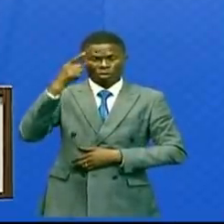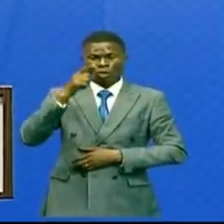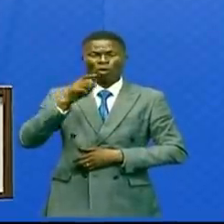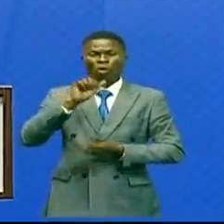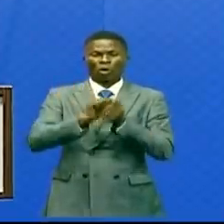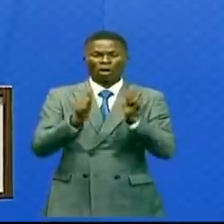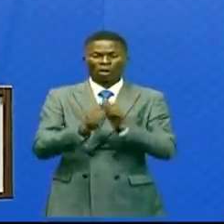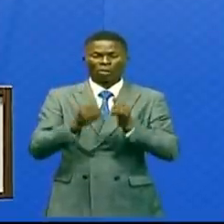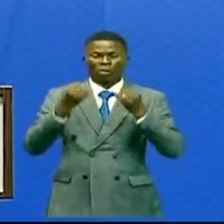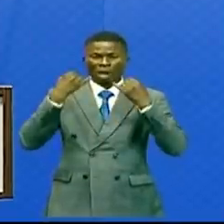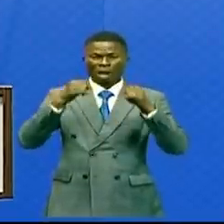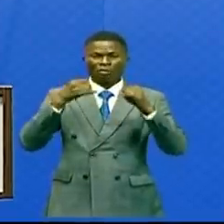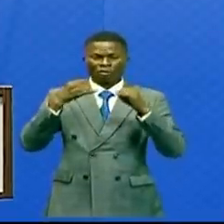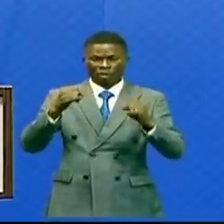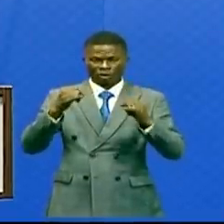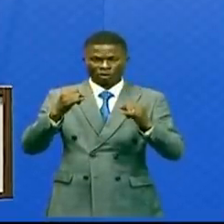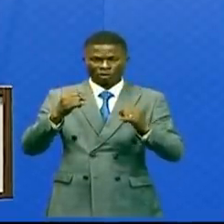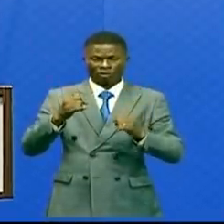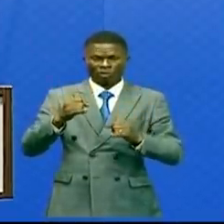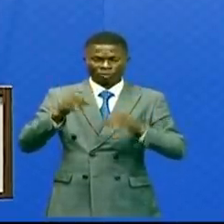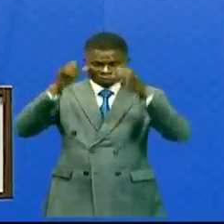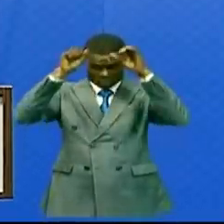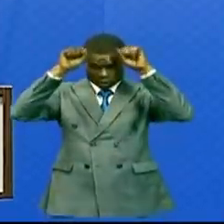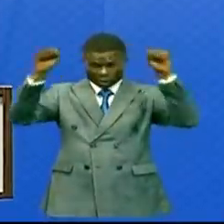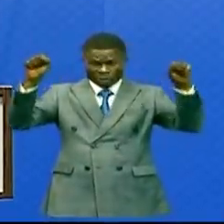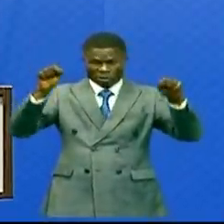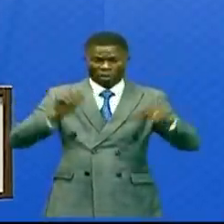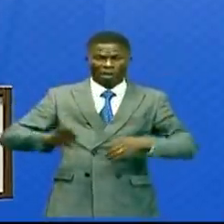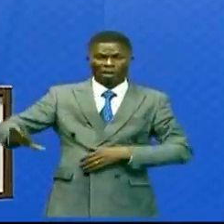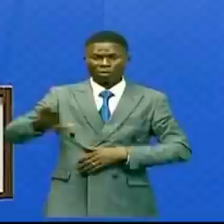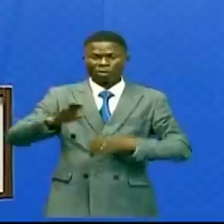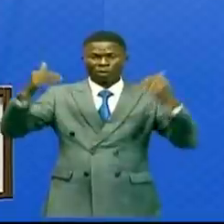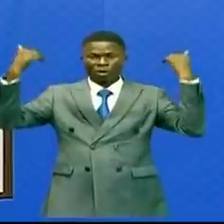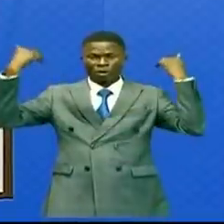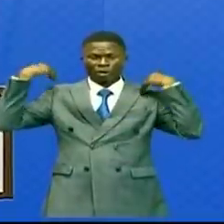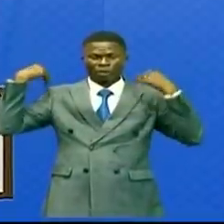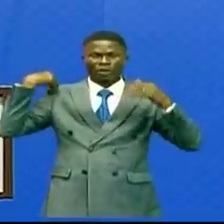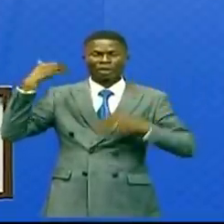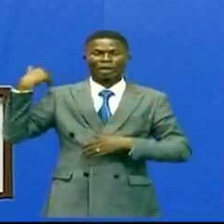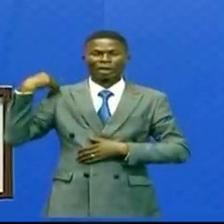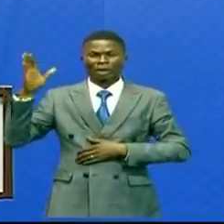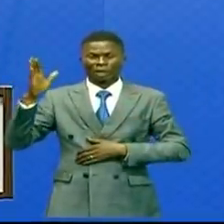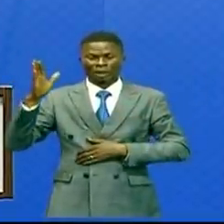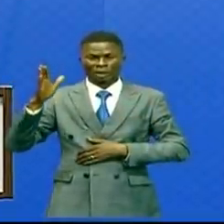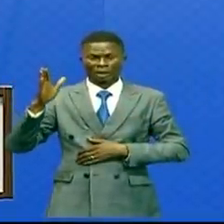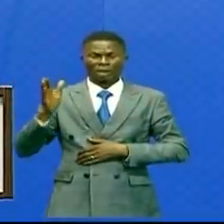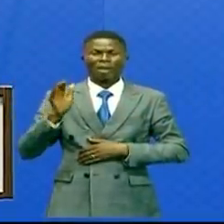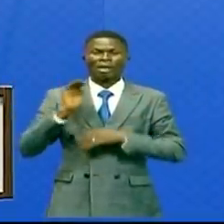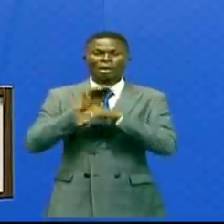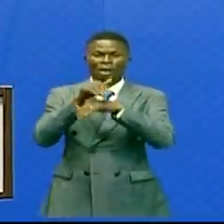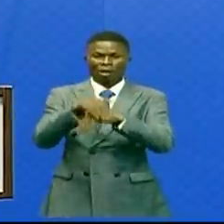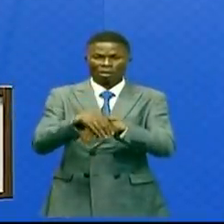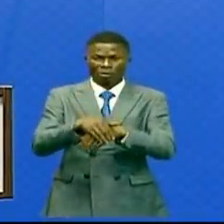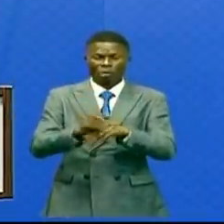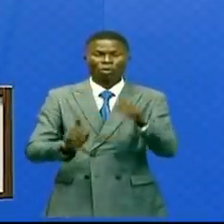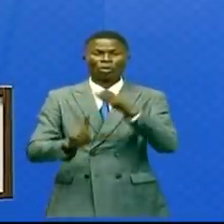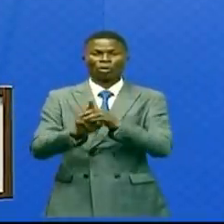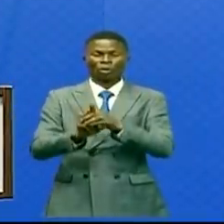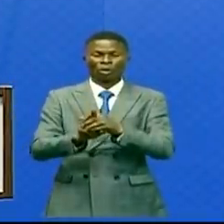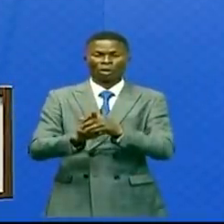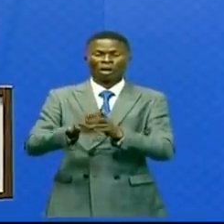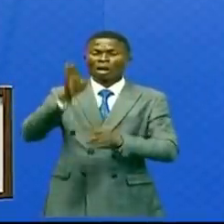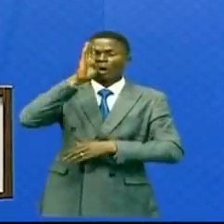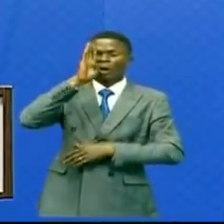points d'information, le président de la République, chef de l'État, est intervenu par surprise depuis